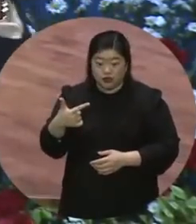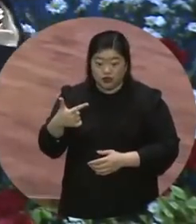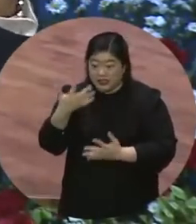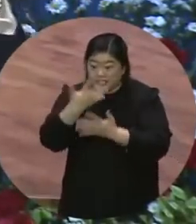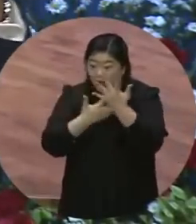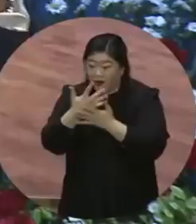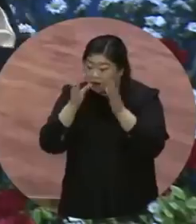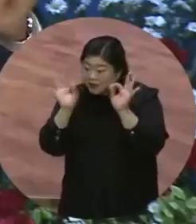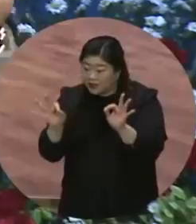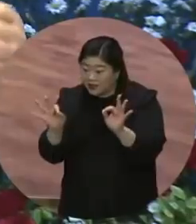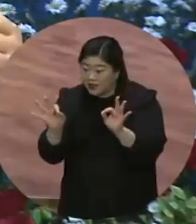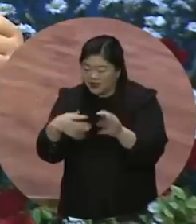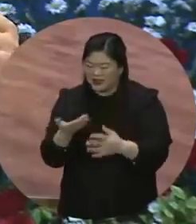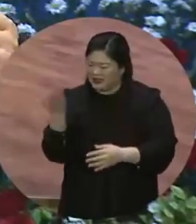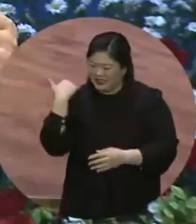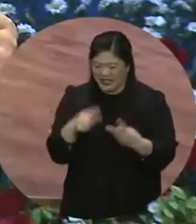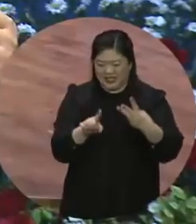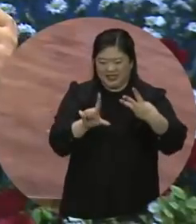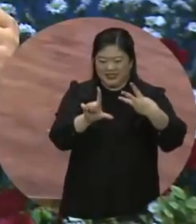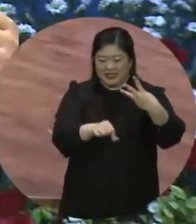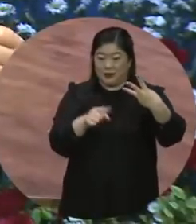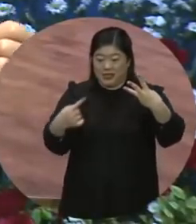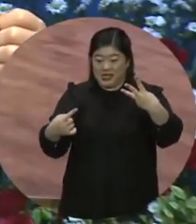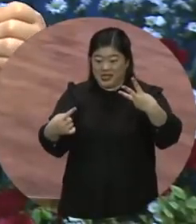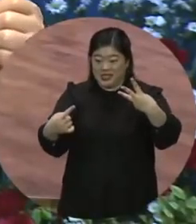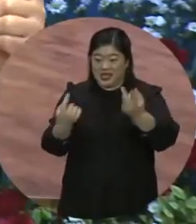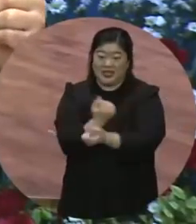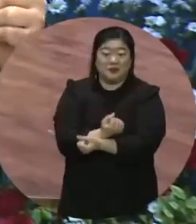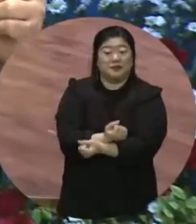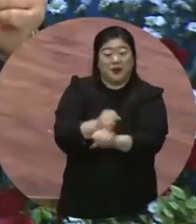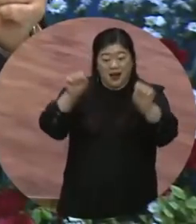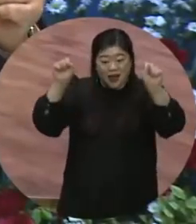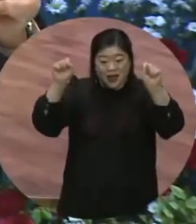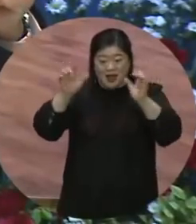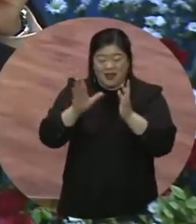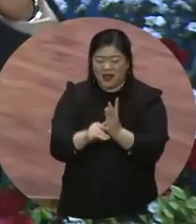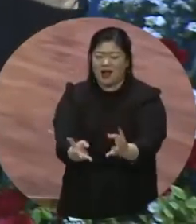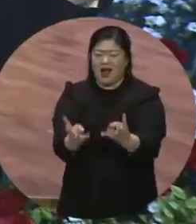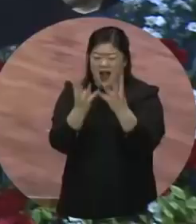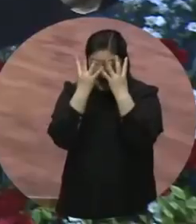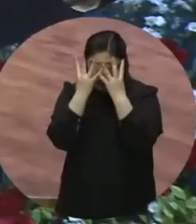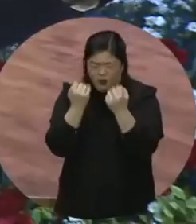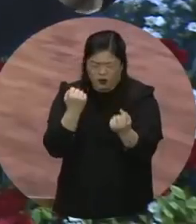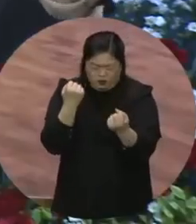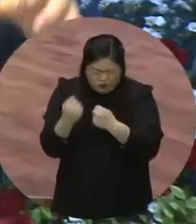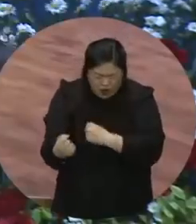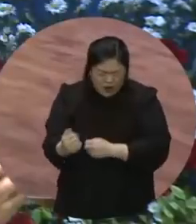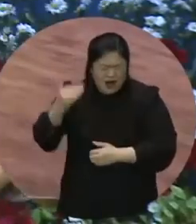이 독립운동을 감옥에서 말해요. 대한민국 만세!